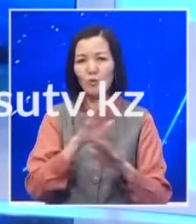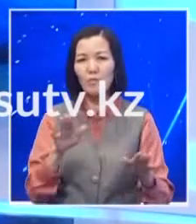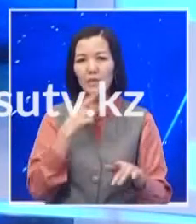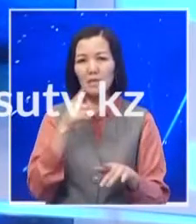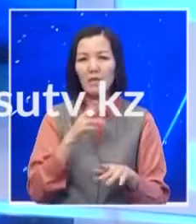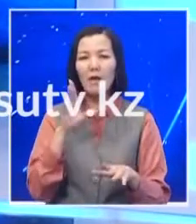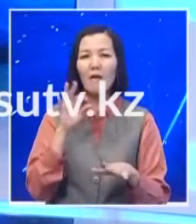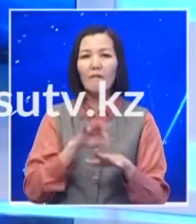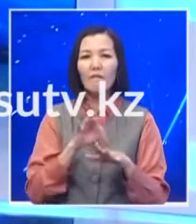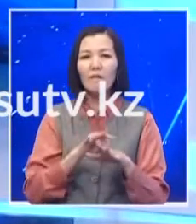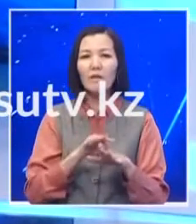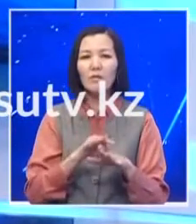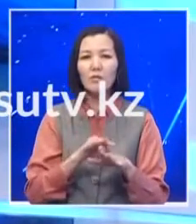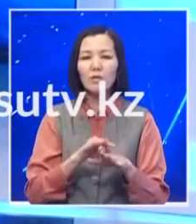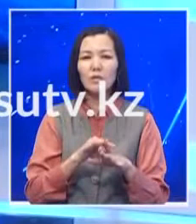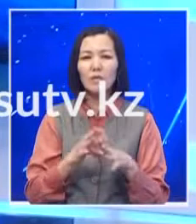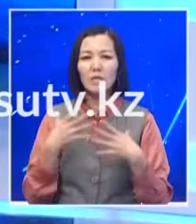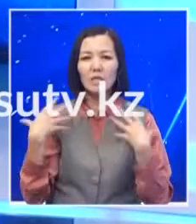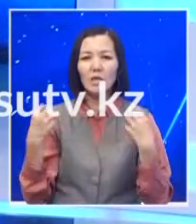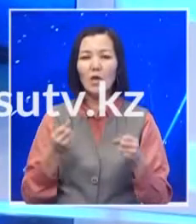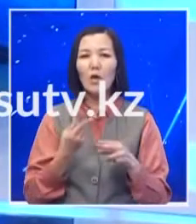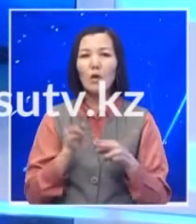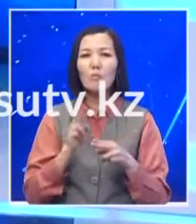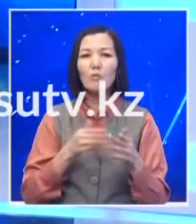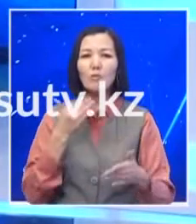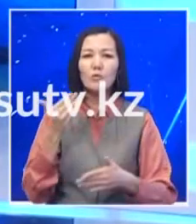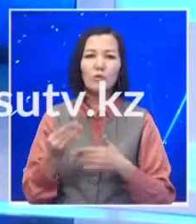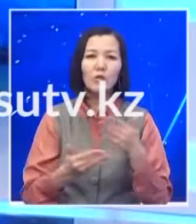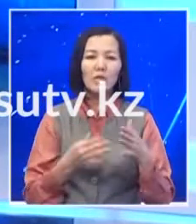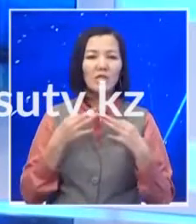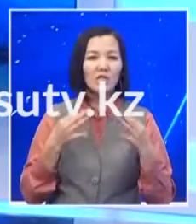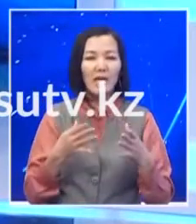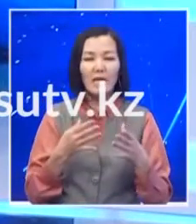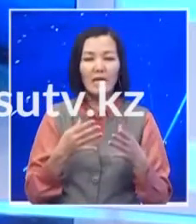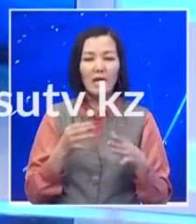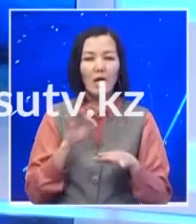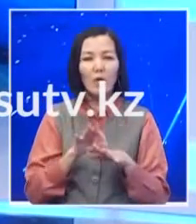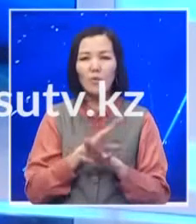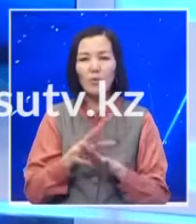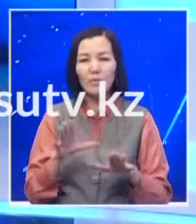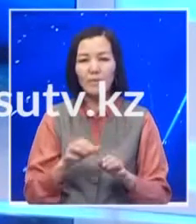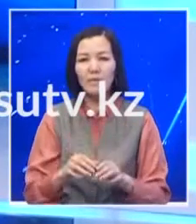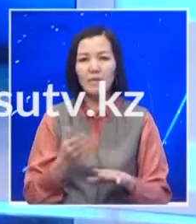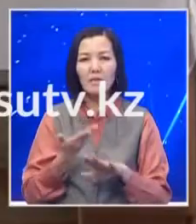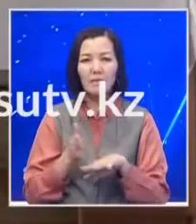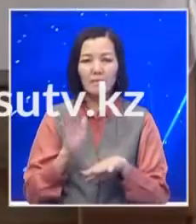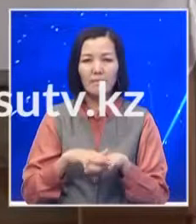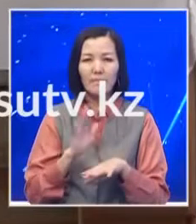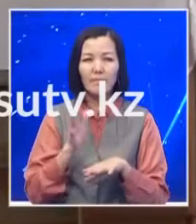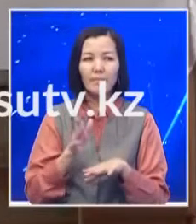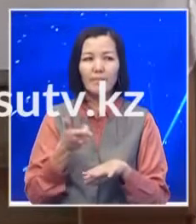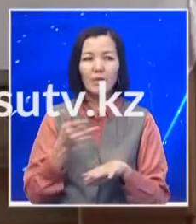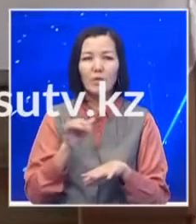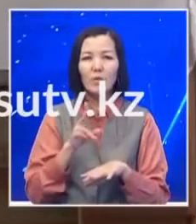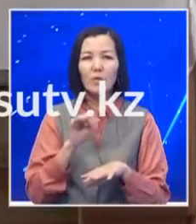дейді ол. Вирус тұзағынан әрең шыққан ол, бұл жүрек күле қарайтын жай емес деп ескертеді. Гүлжан